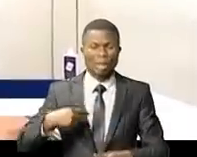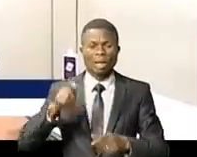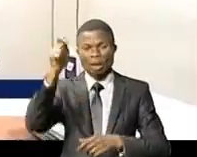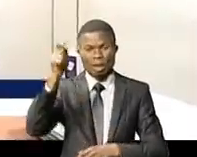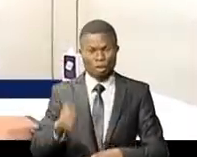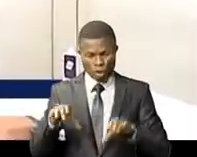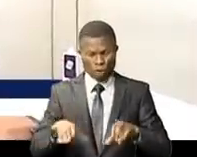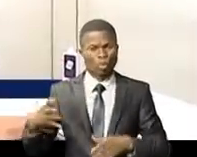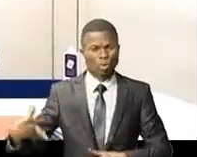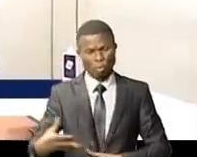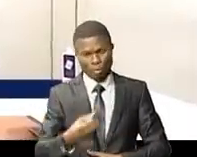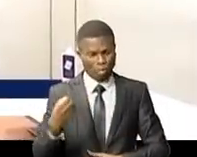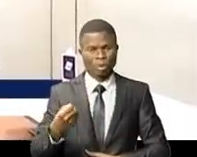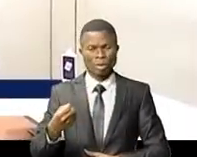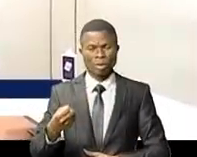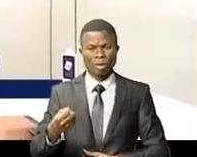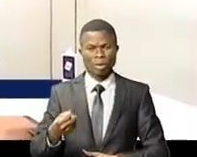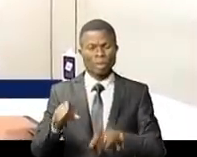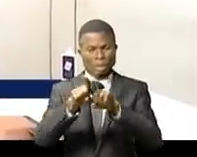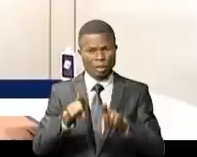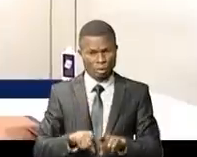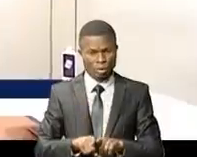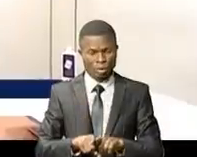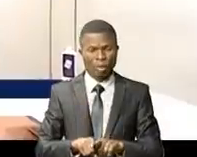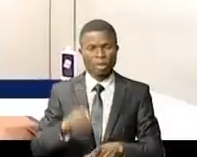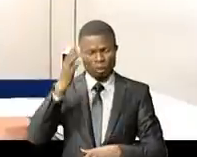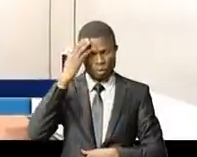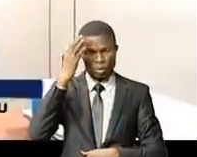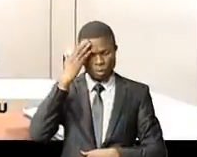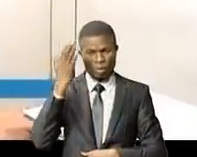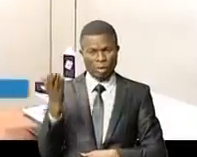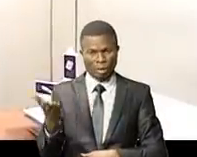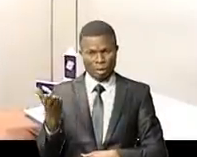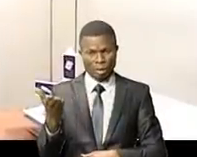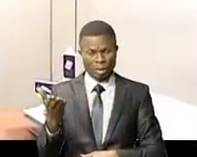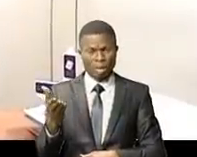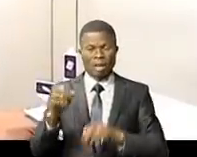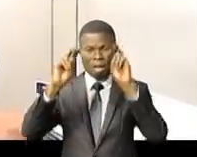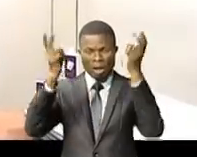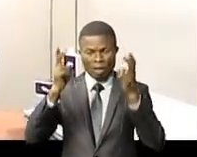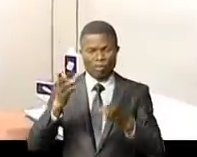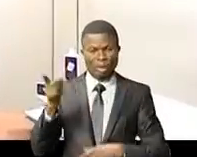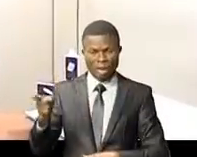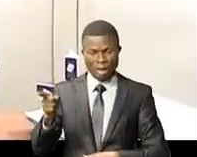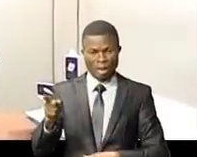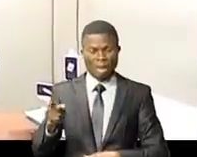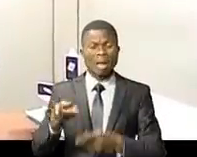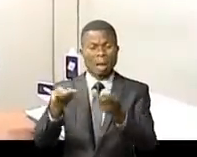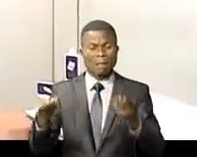l'armée loyaliste, mais aussi, ce qu'il faut retenir, c'est que la cité de Loukouéti, quartier